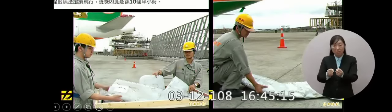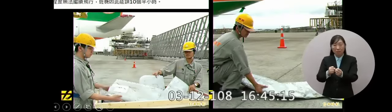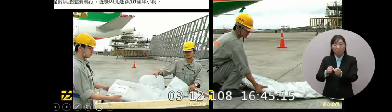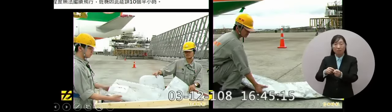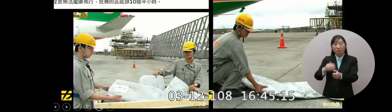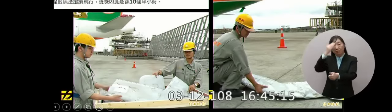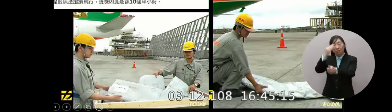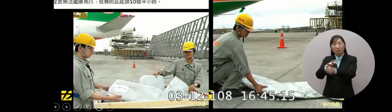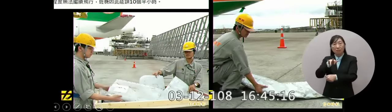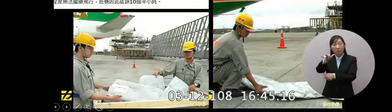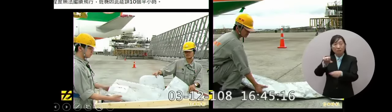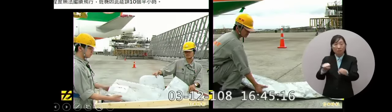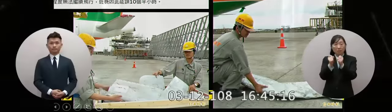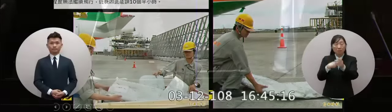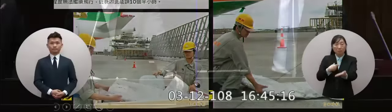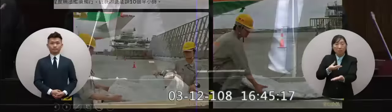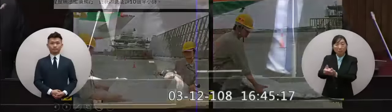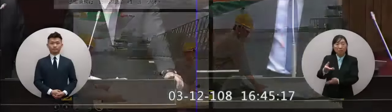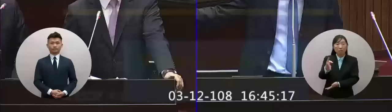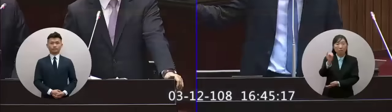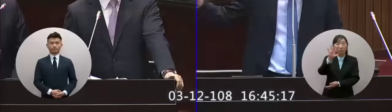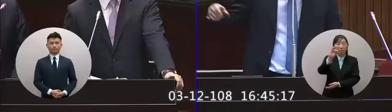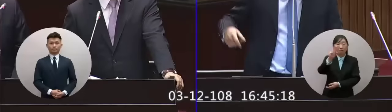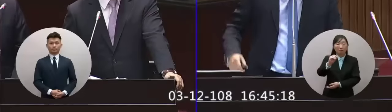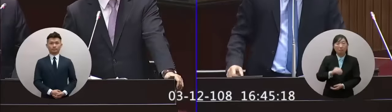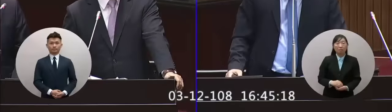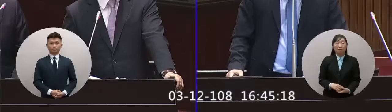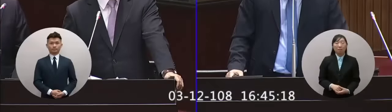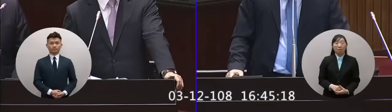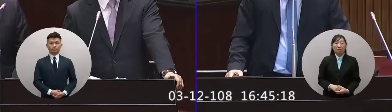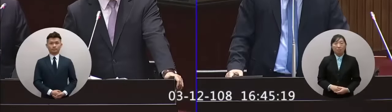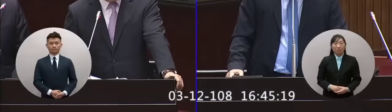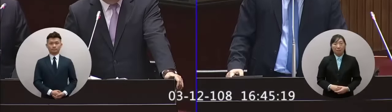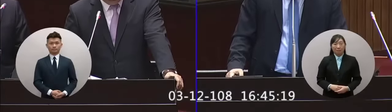百万，还不是只有这个样子。